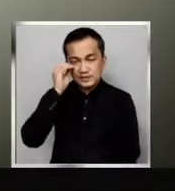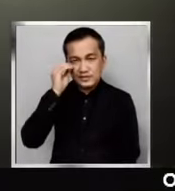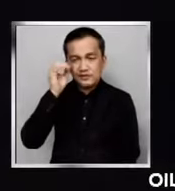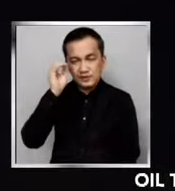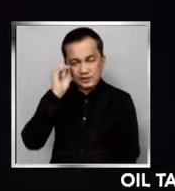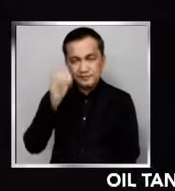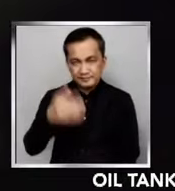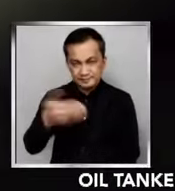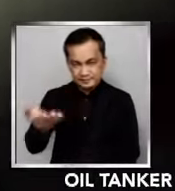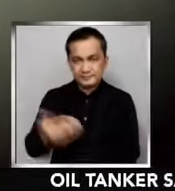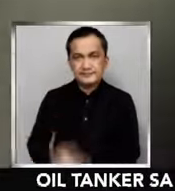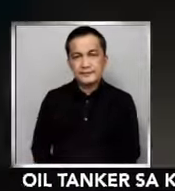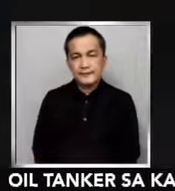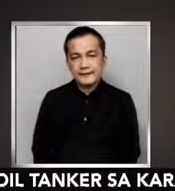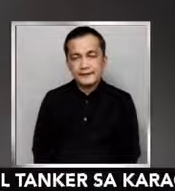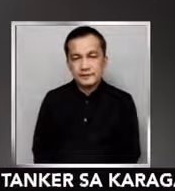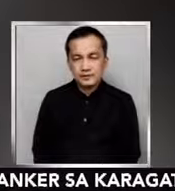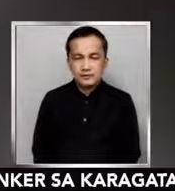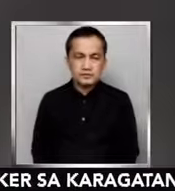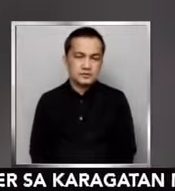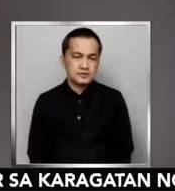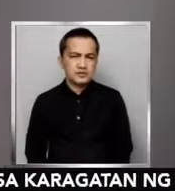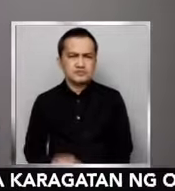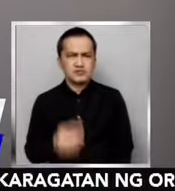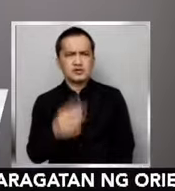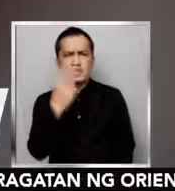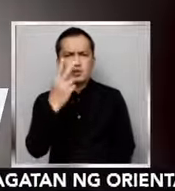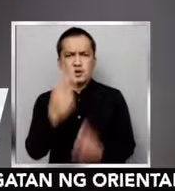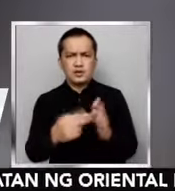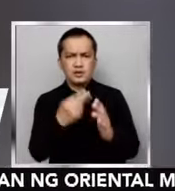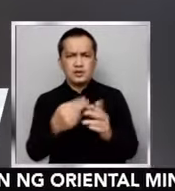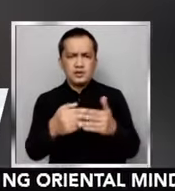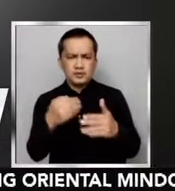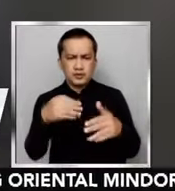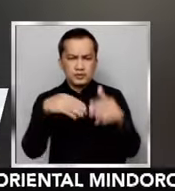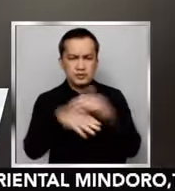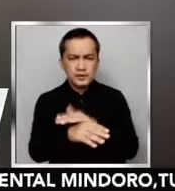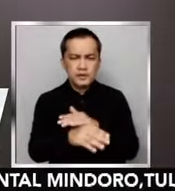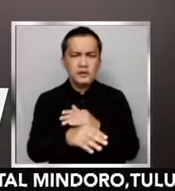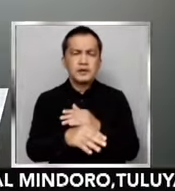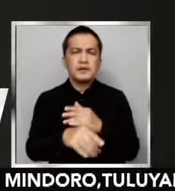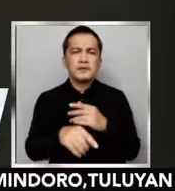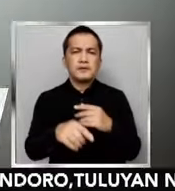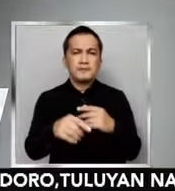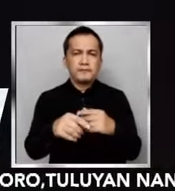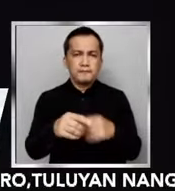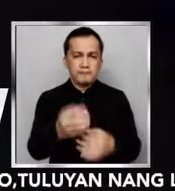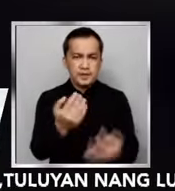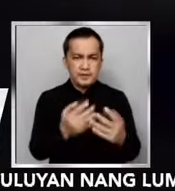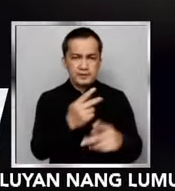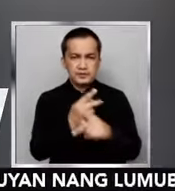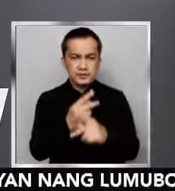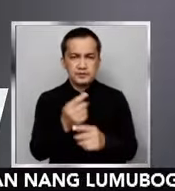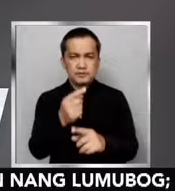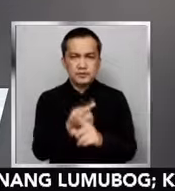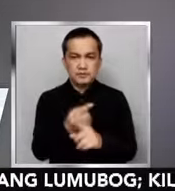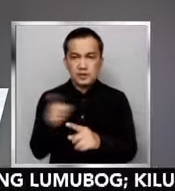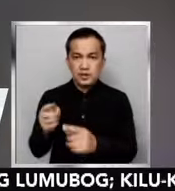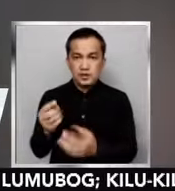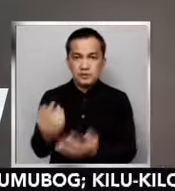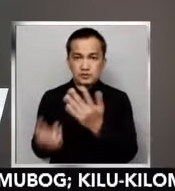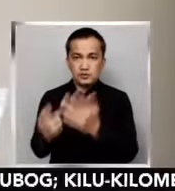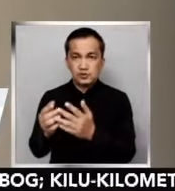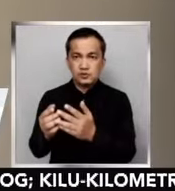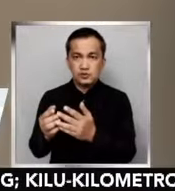OA kulang-kulang dalawang oras bago pumasok ang fire prevention month n masunog ang residential building na ito sa